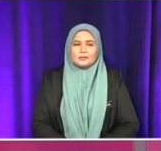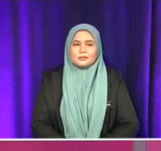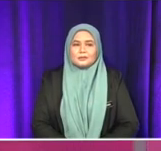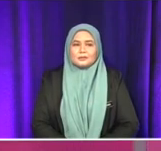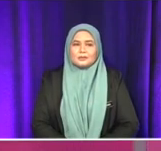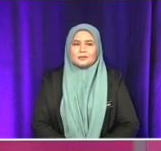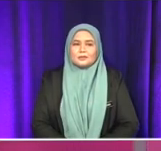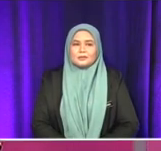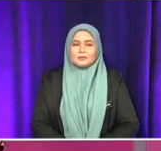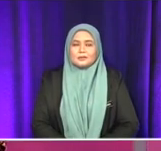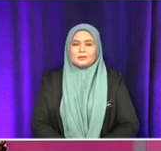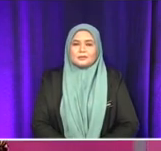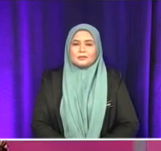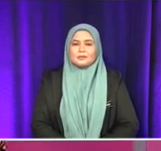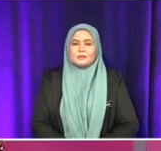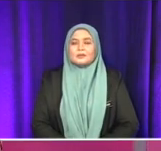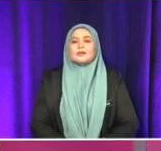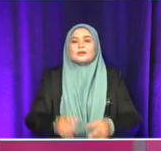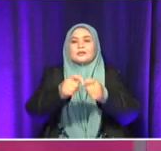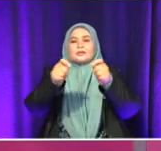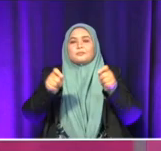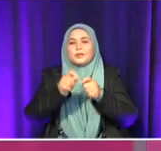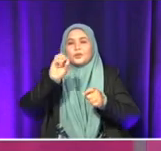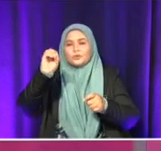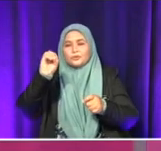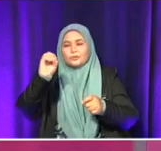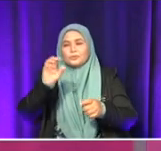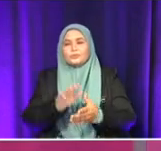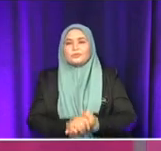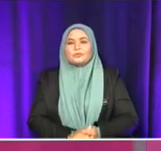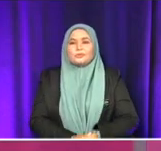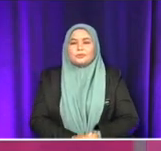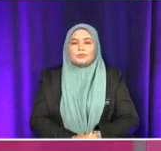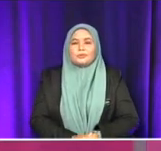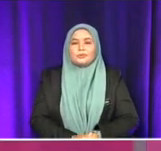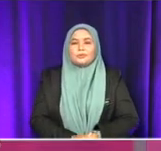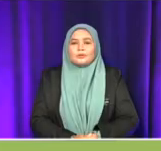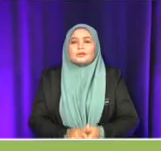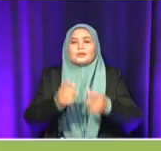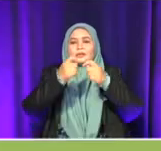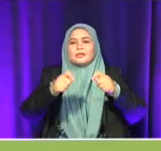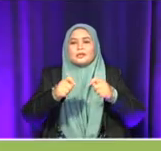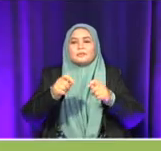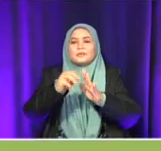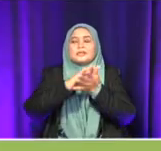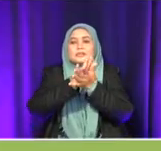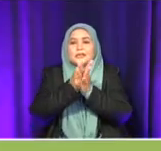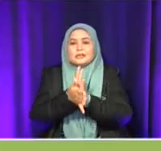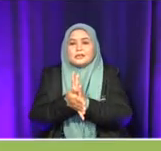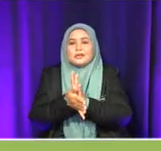berada di tengah-tengah Oke tempat kosong Oke telah menjadi